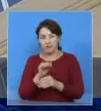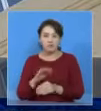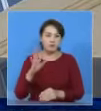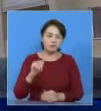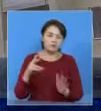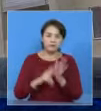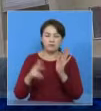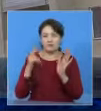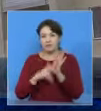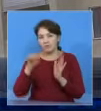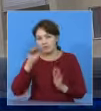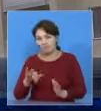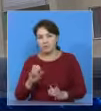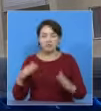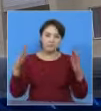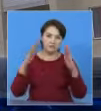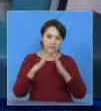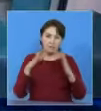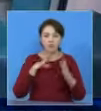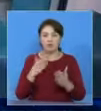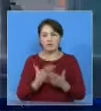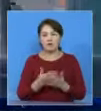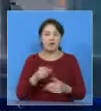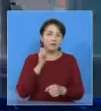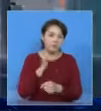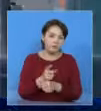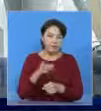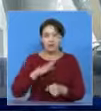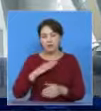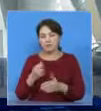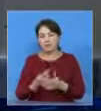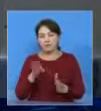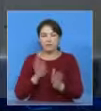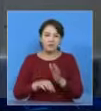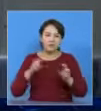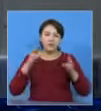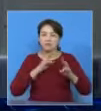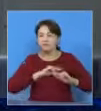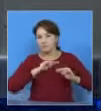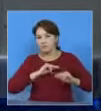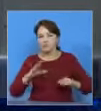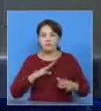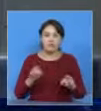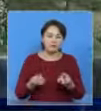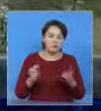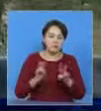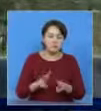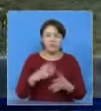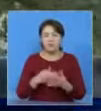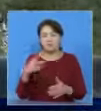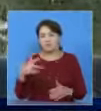488 тысяч квадратных метров жилья. Немаловажной задачей является искоренение безработицы. В этой связи было создано